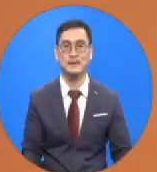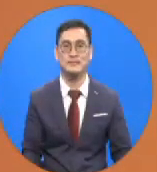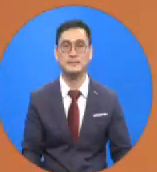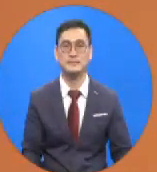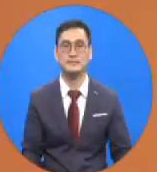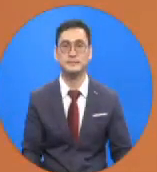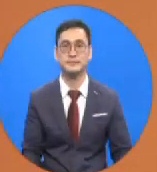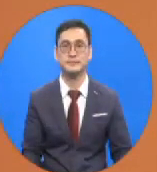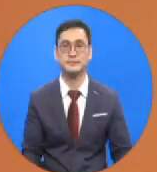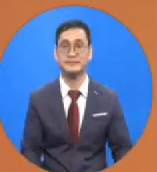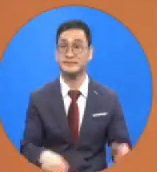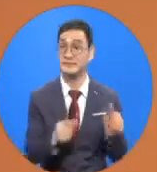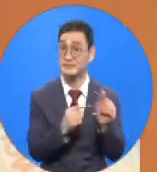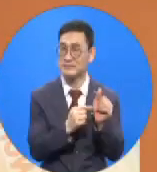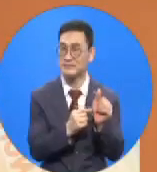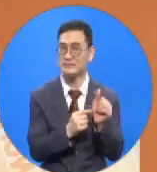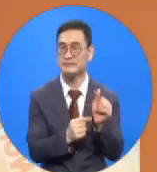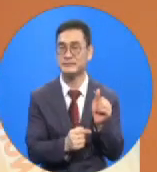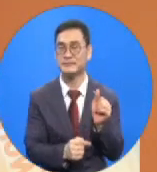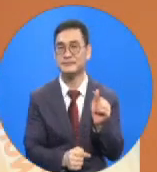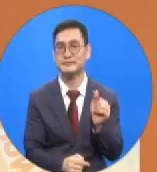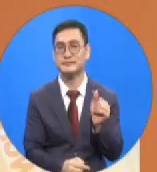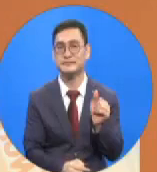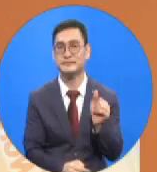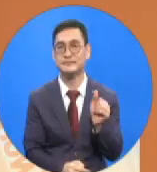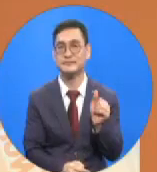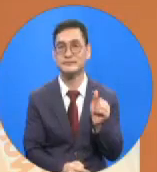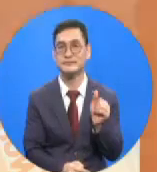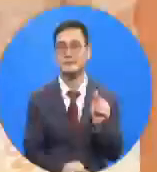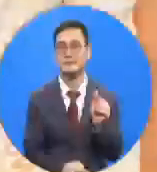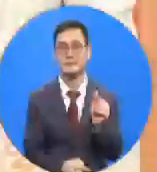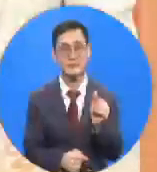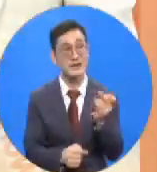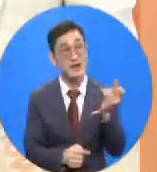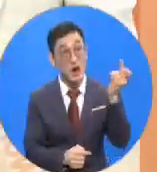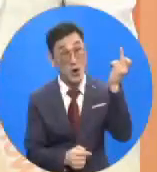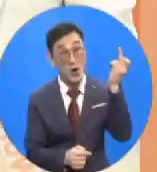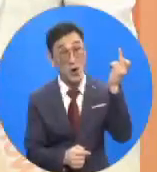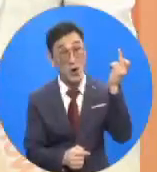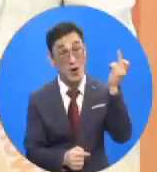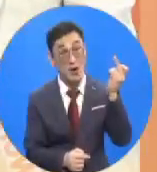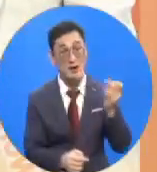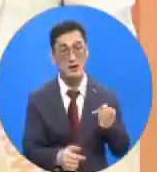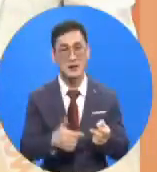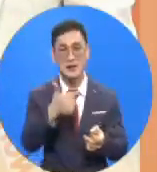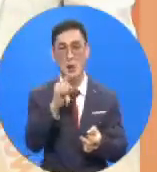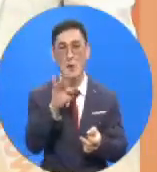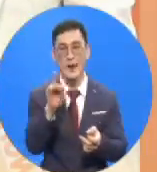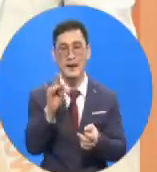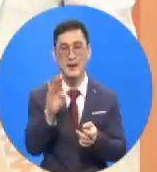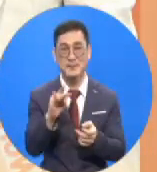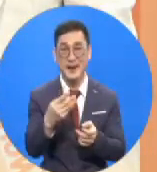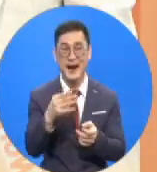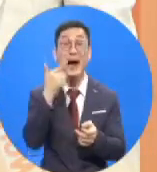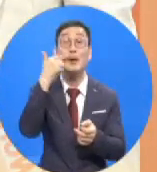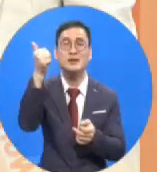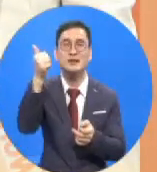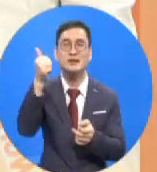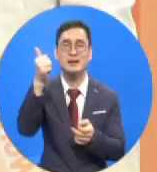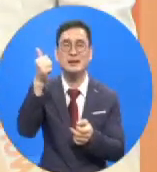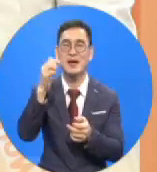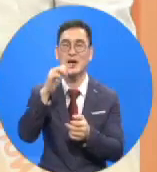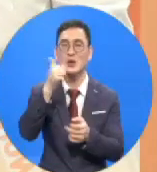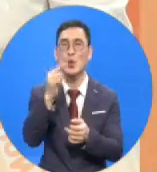속 관련된 거 말고도 지금 어그 기모 없이 하고 진보의 평화상 상동 하고 그다음 동 주로 사지의